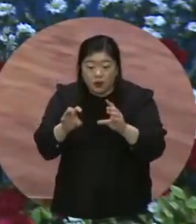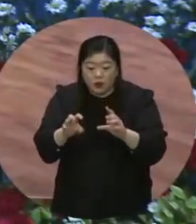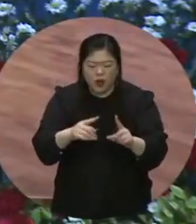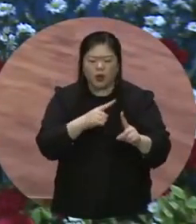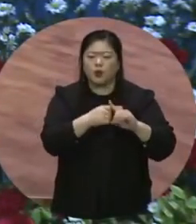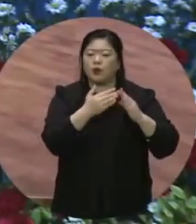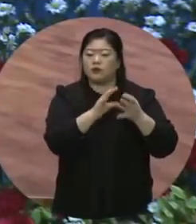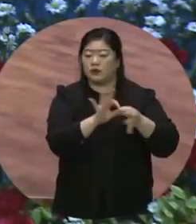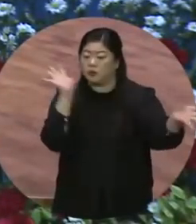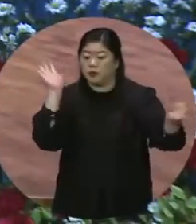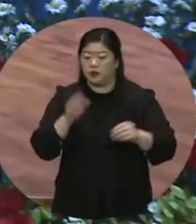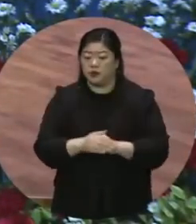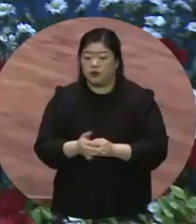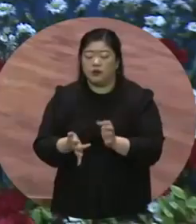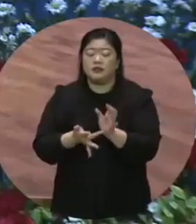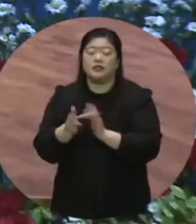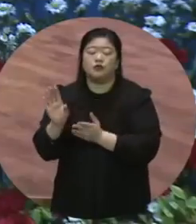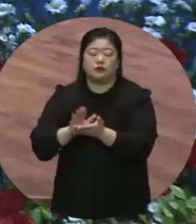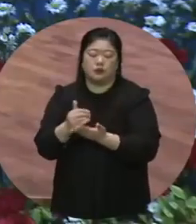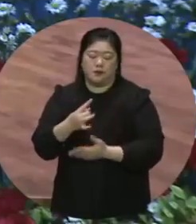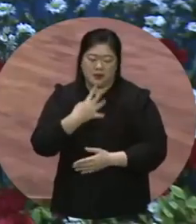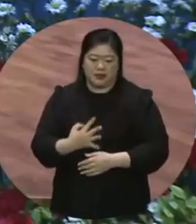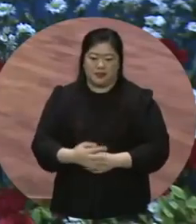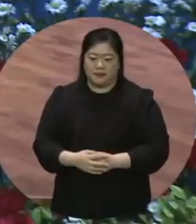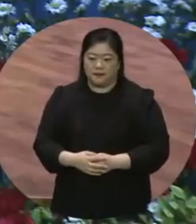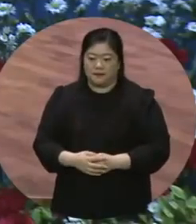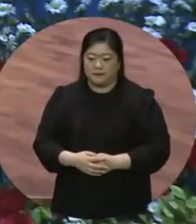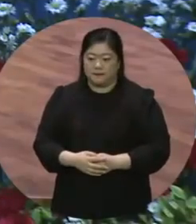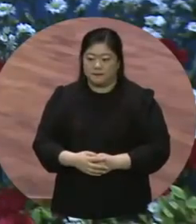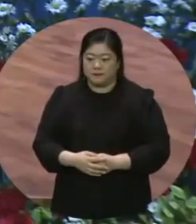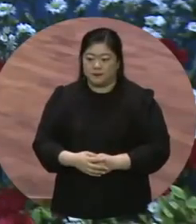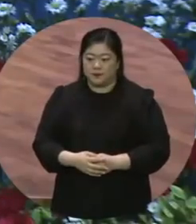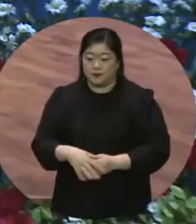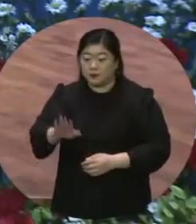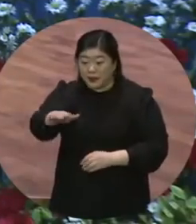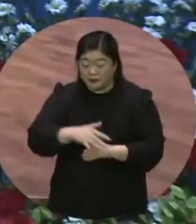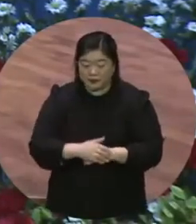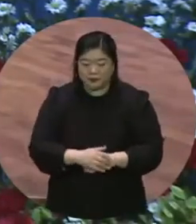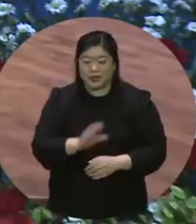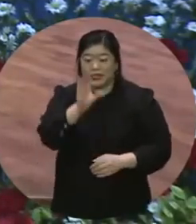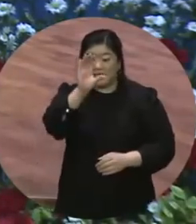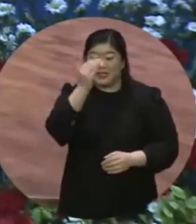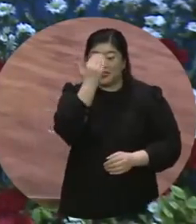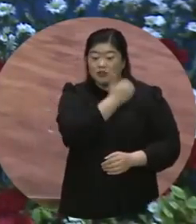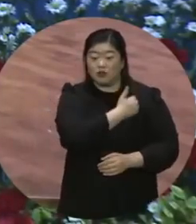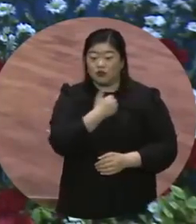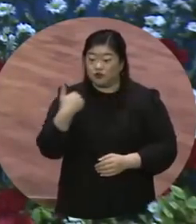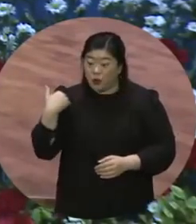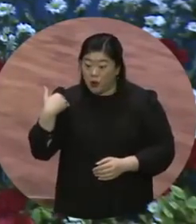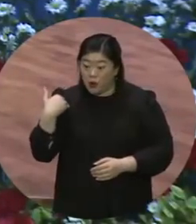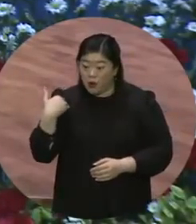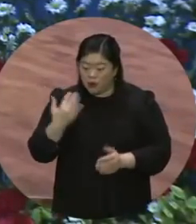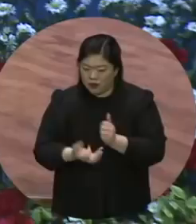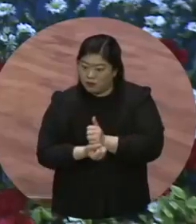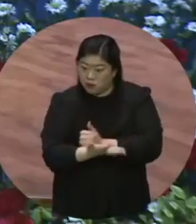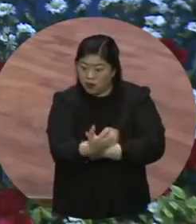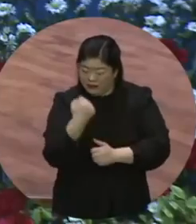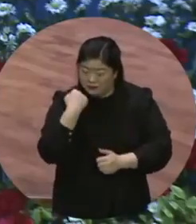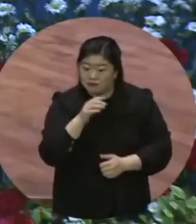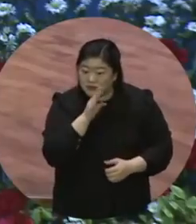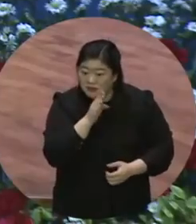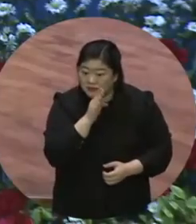통해서만 전 세계 천주교의 막대한 영향력 있죠. 천주교 대단하죠.